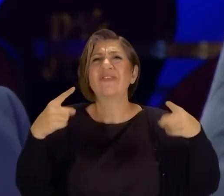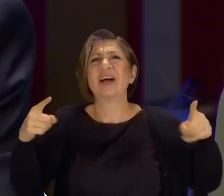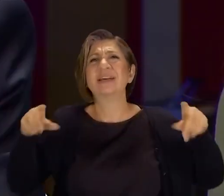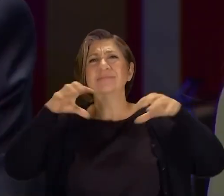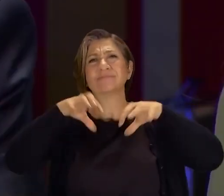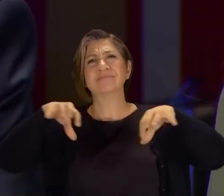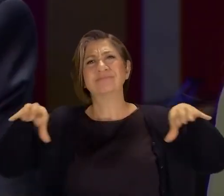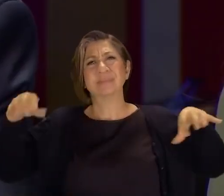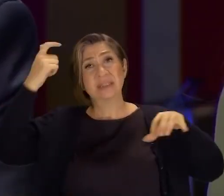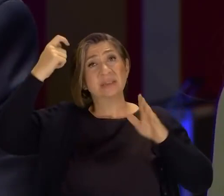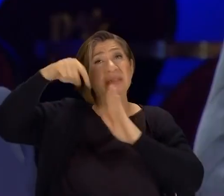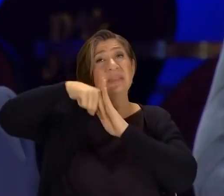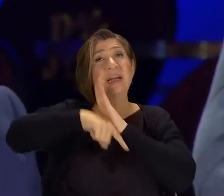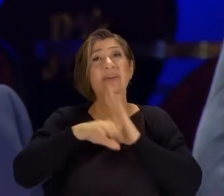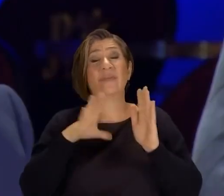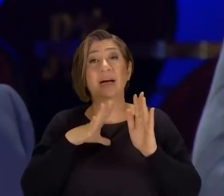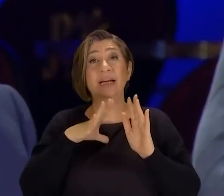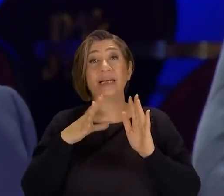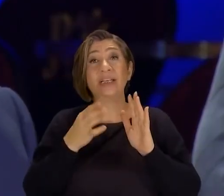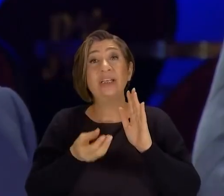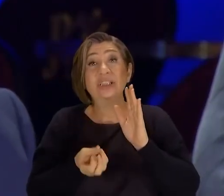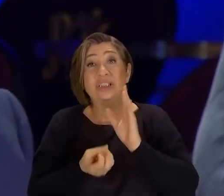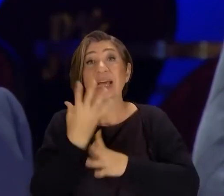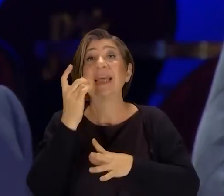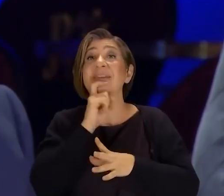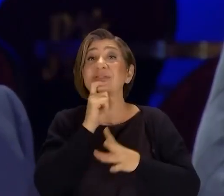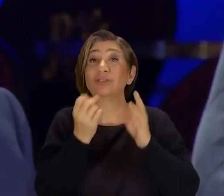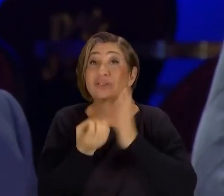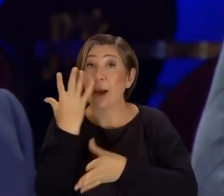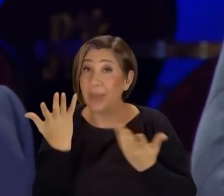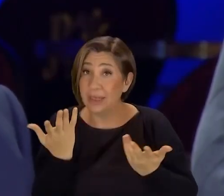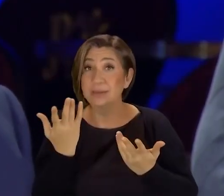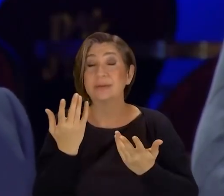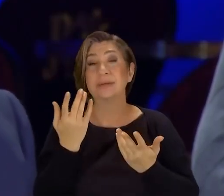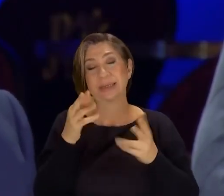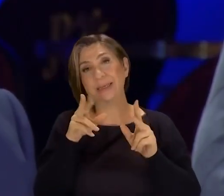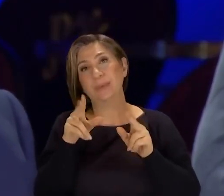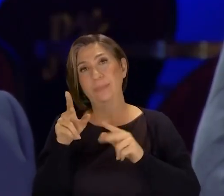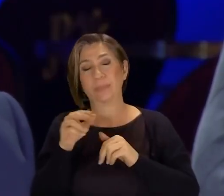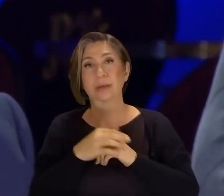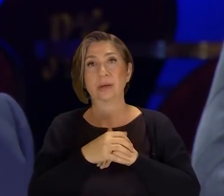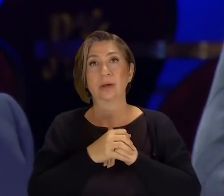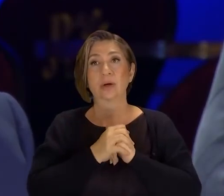var kapatma fizyoloji çok derin bir program günler derken yanlış çıkartmak aldım çıkamadık operasyonlar ve